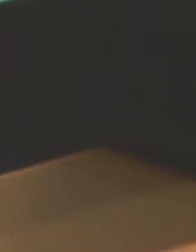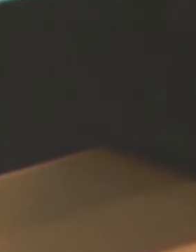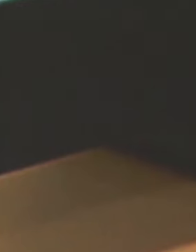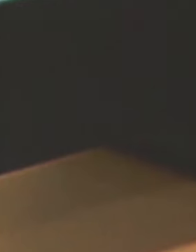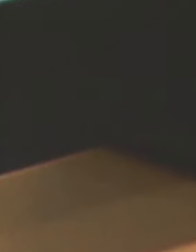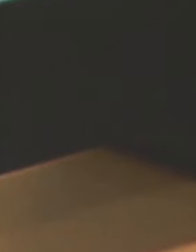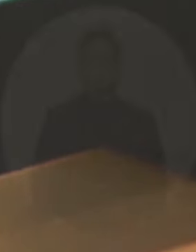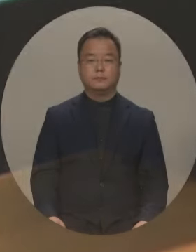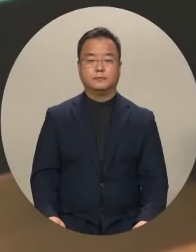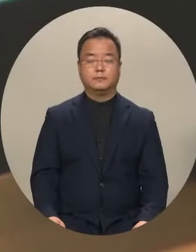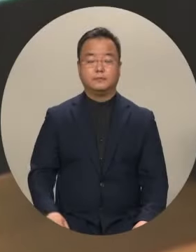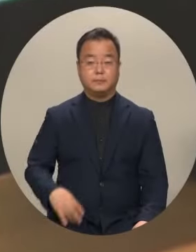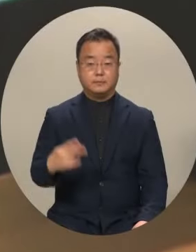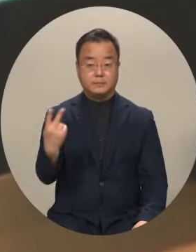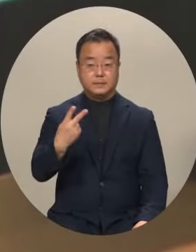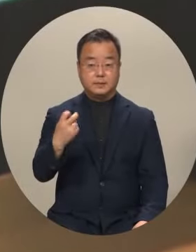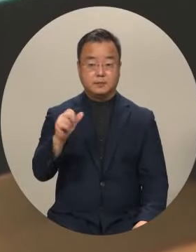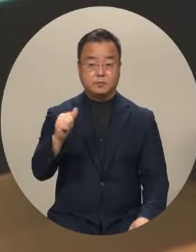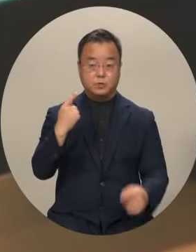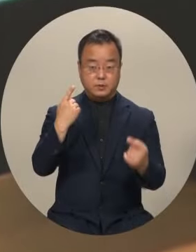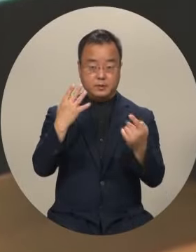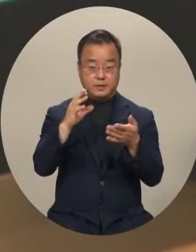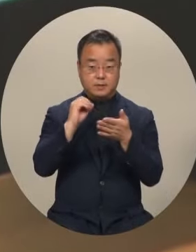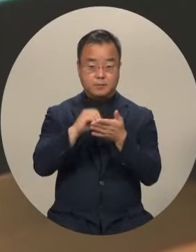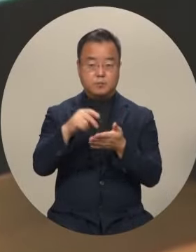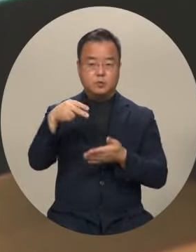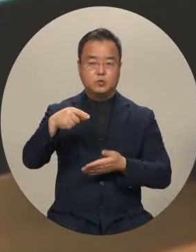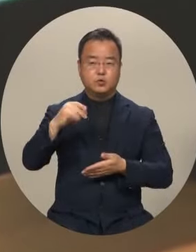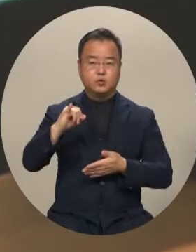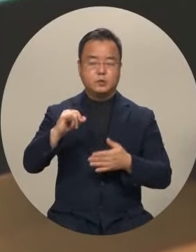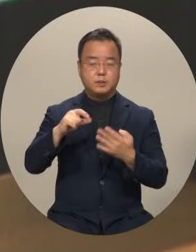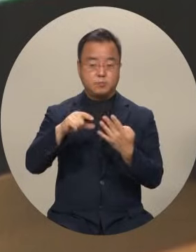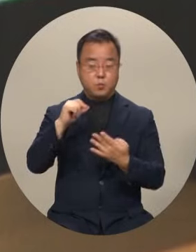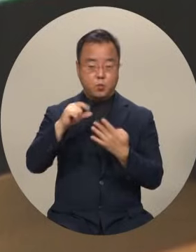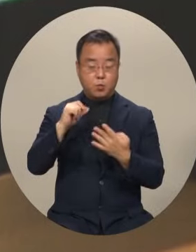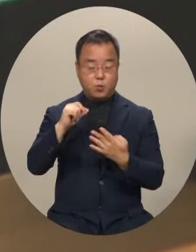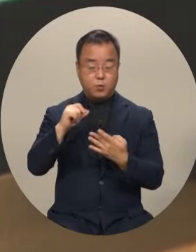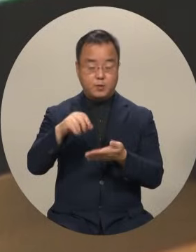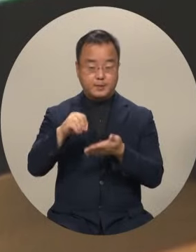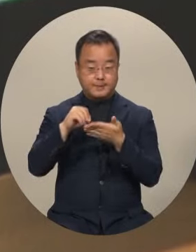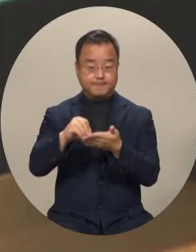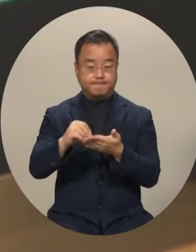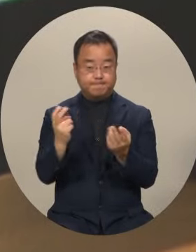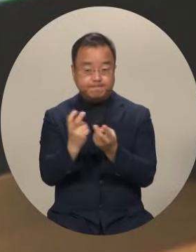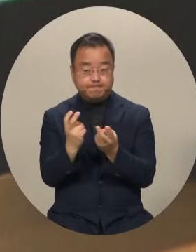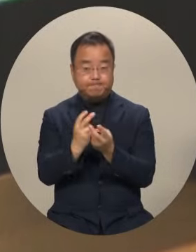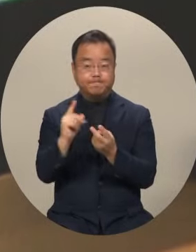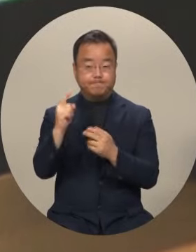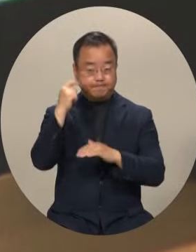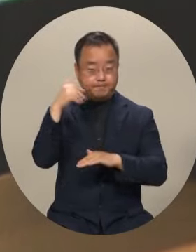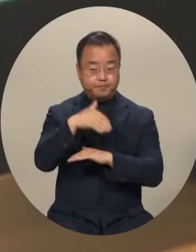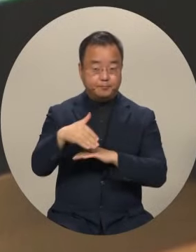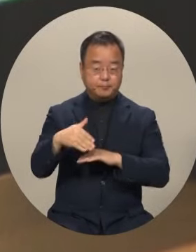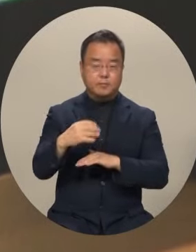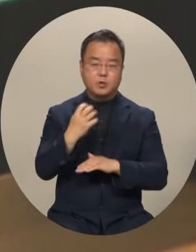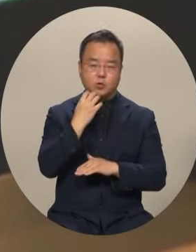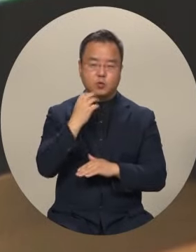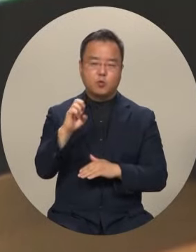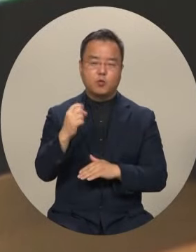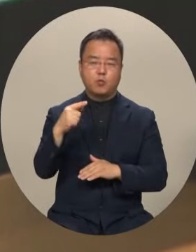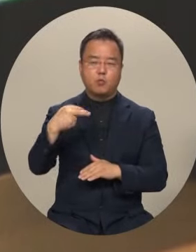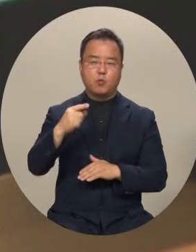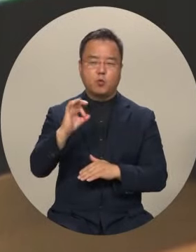2025학년도 대입 수심 모직 대응 전략 전문가와 조금 더 자세히 짚어봅니다 서울 목동고등학교